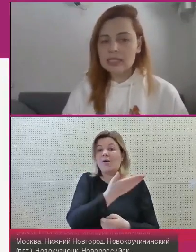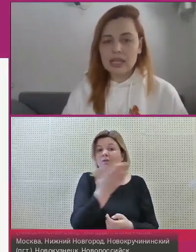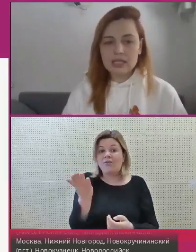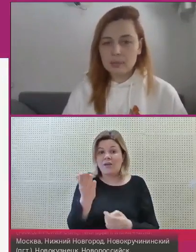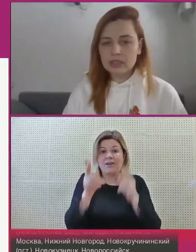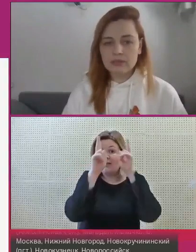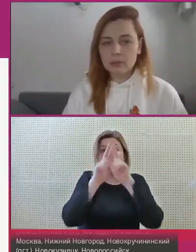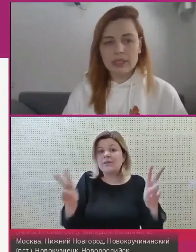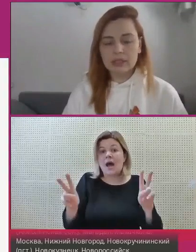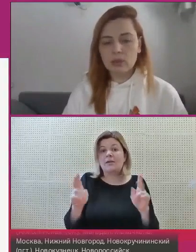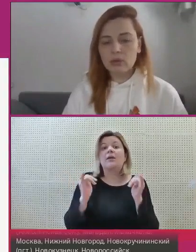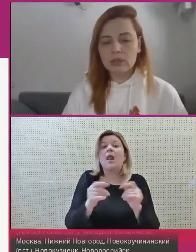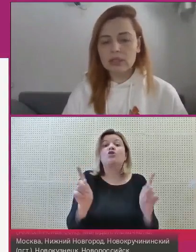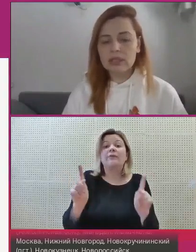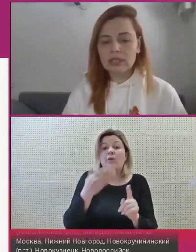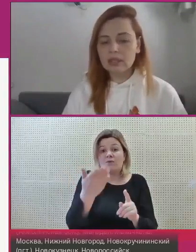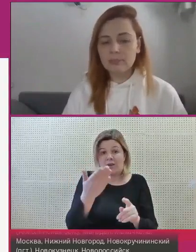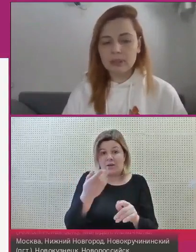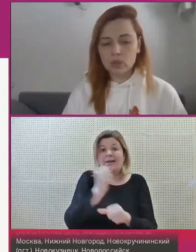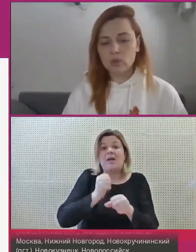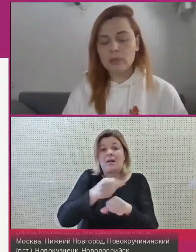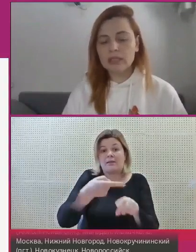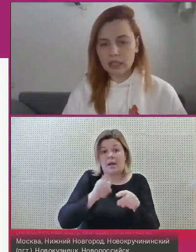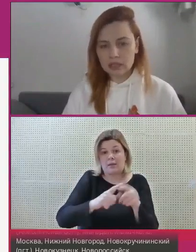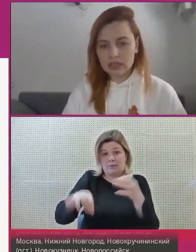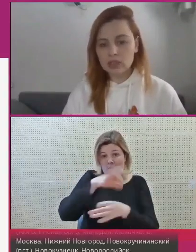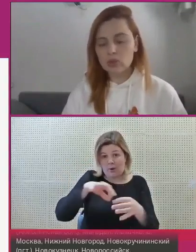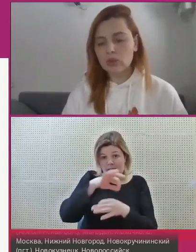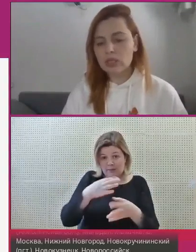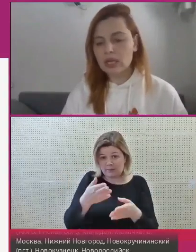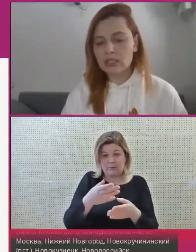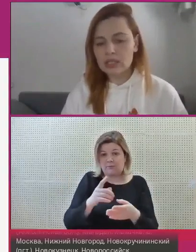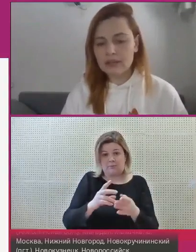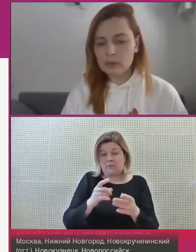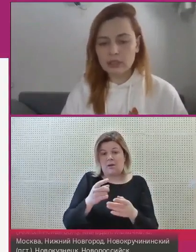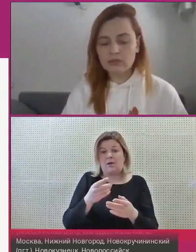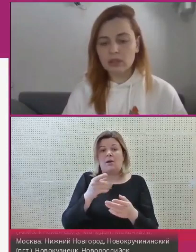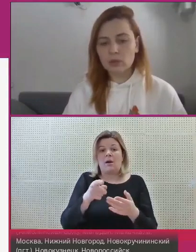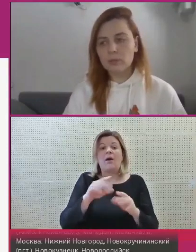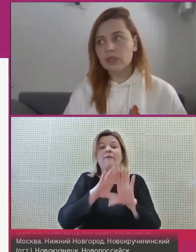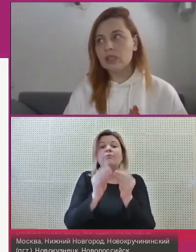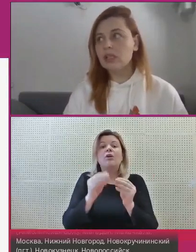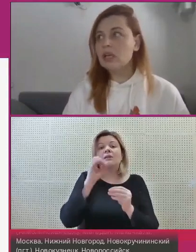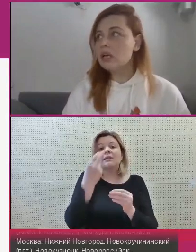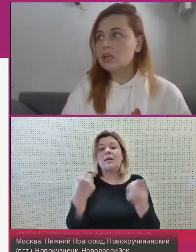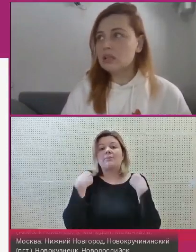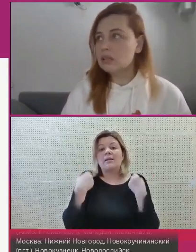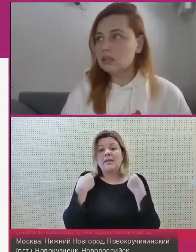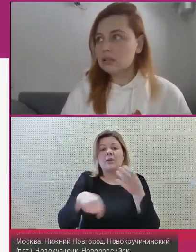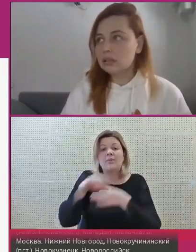а социально-спортивный проект, он не про то, чтобы открыть секцию или организовать спортивный клуб, или